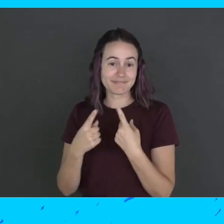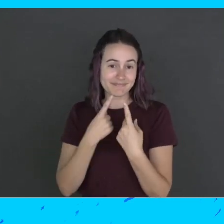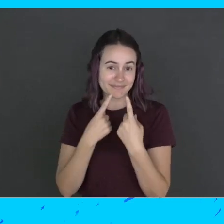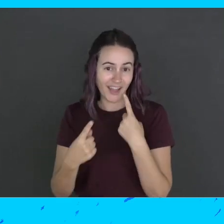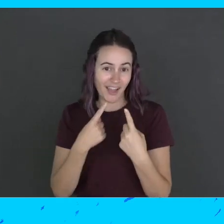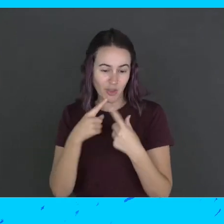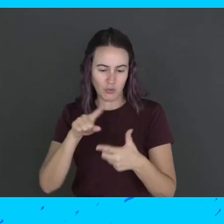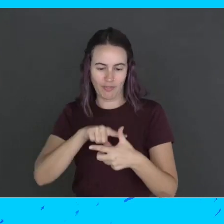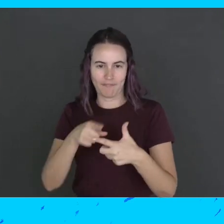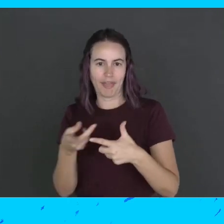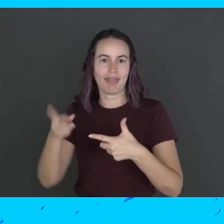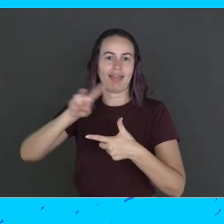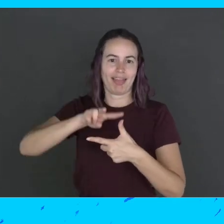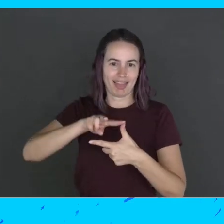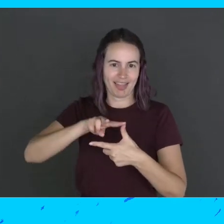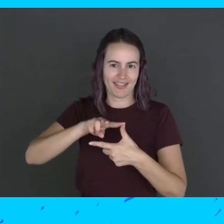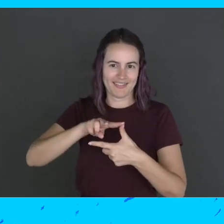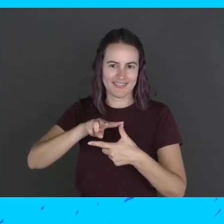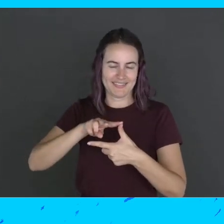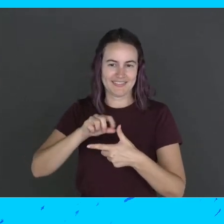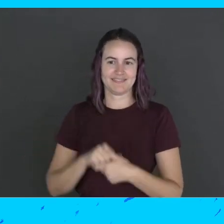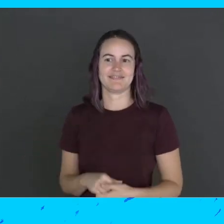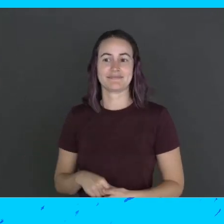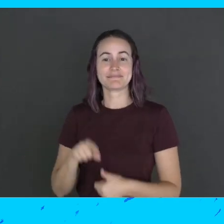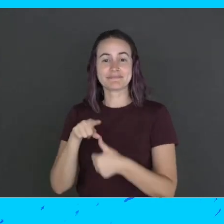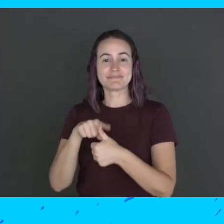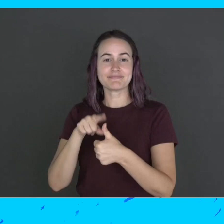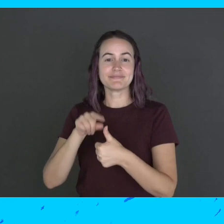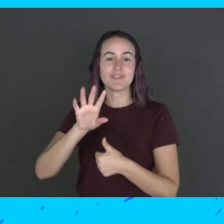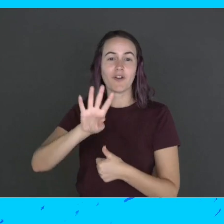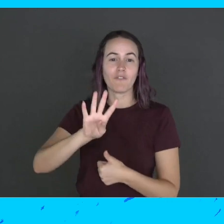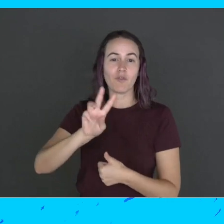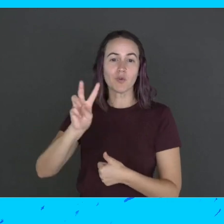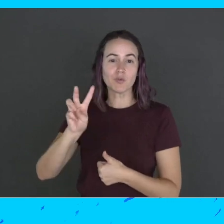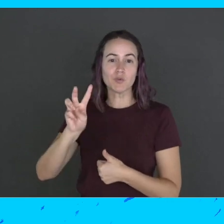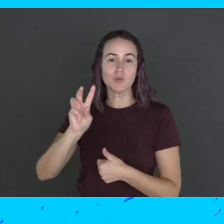dialogues. Maintenant, nous sommes à